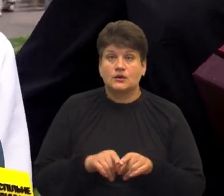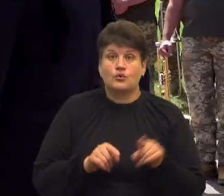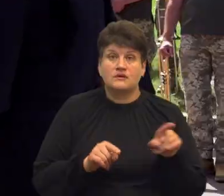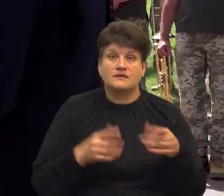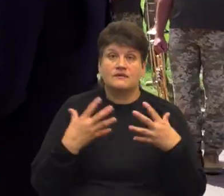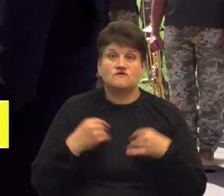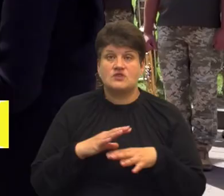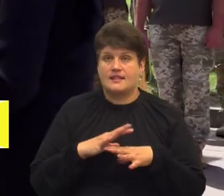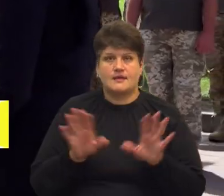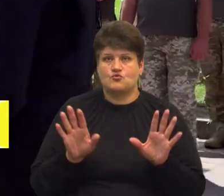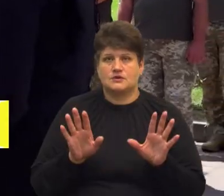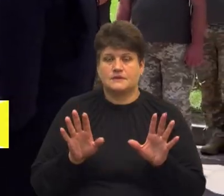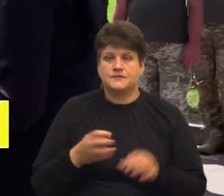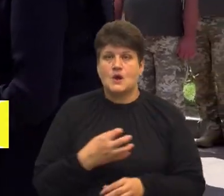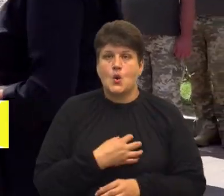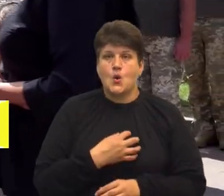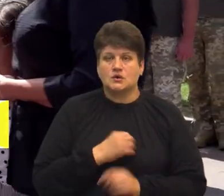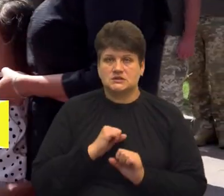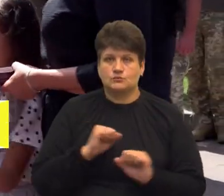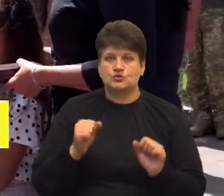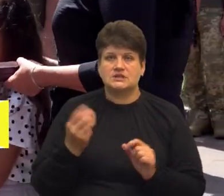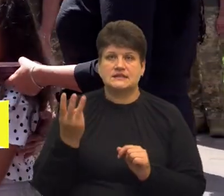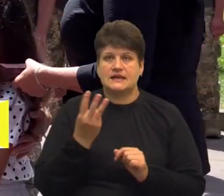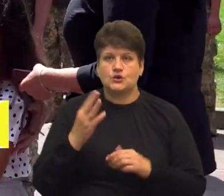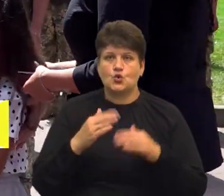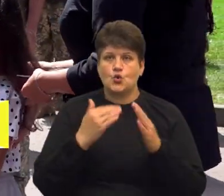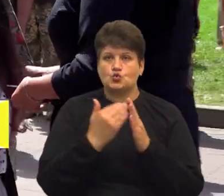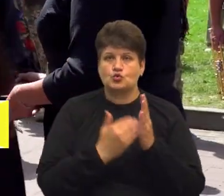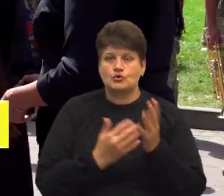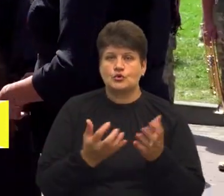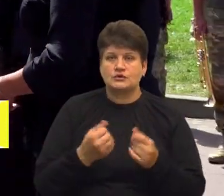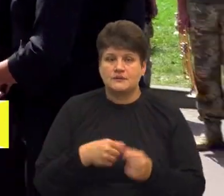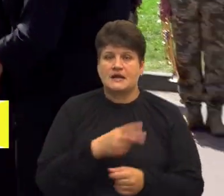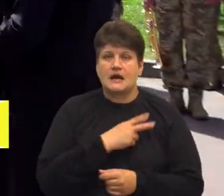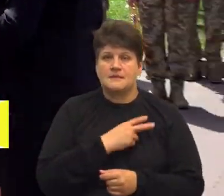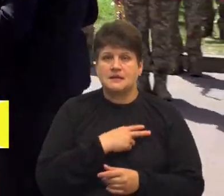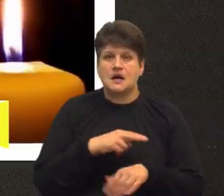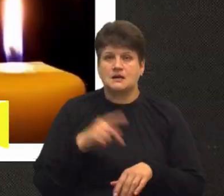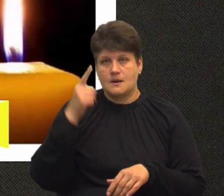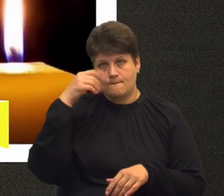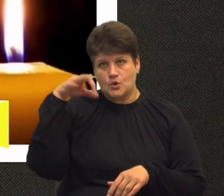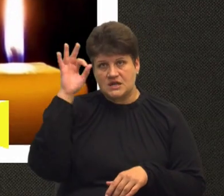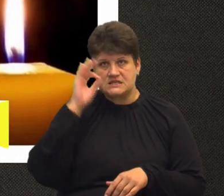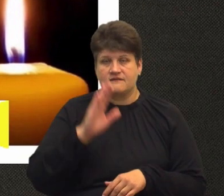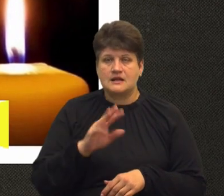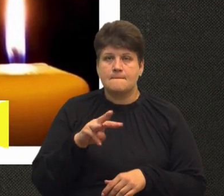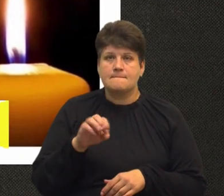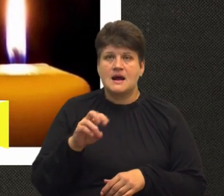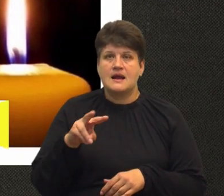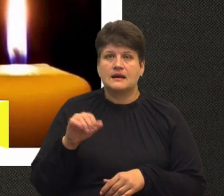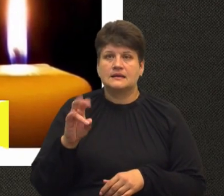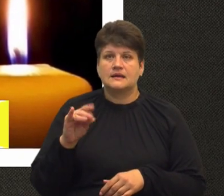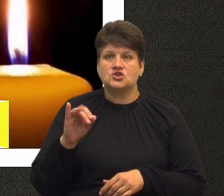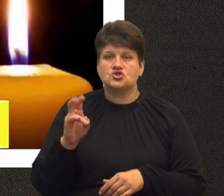вже не буде орден заможність третього ступеня отримують рідні капітана поліції Віктора Мельниченка Він загинув виконуючи